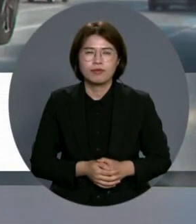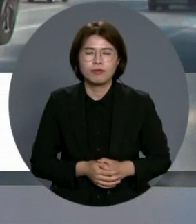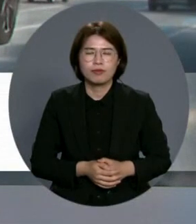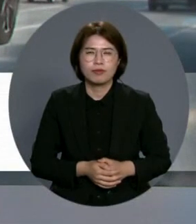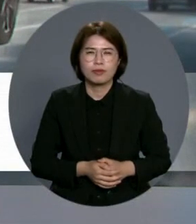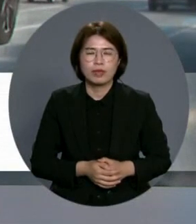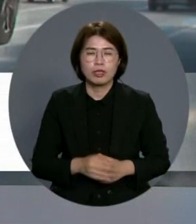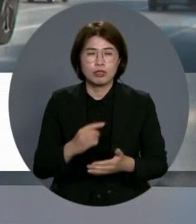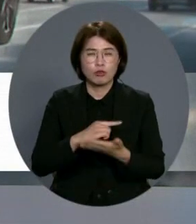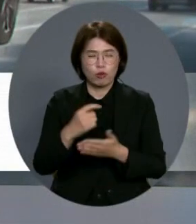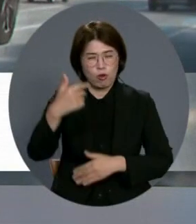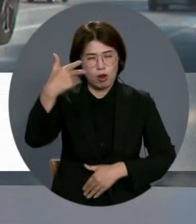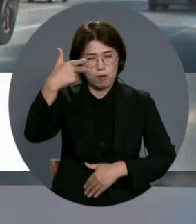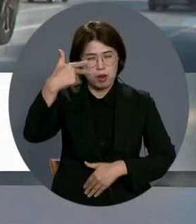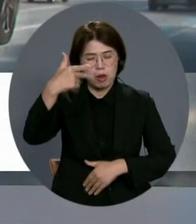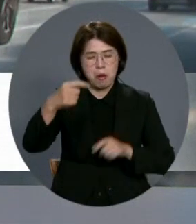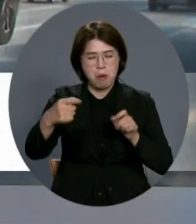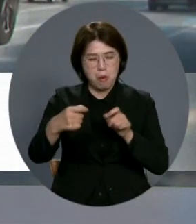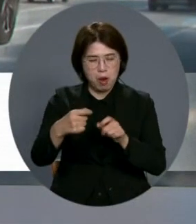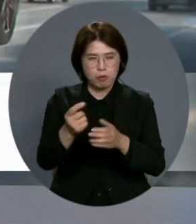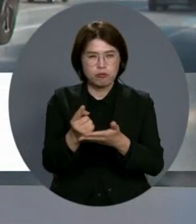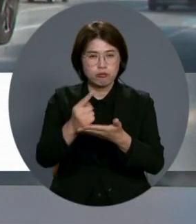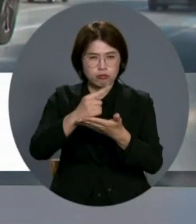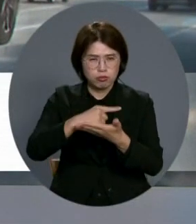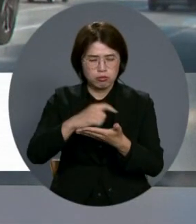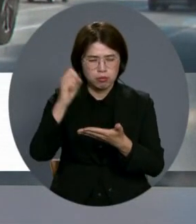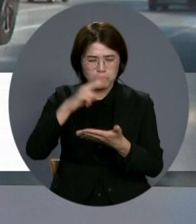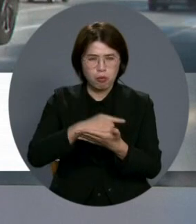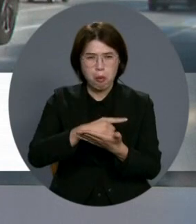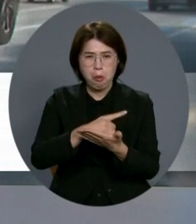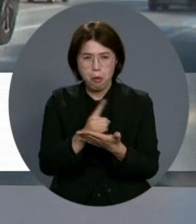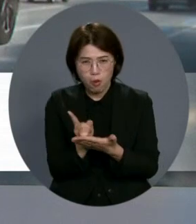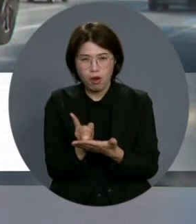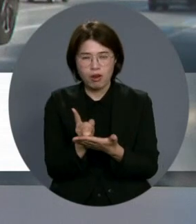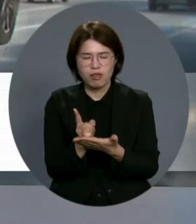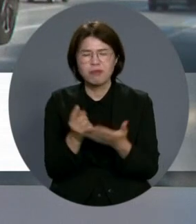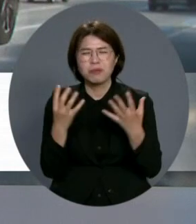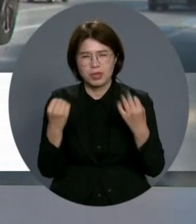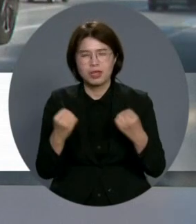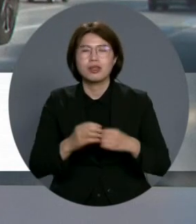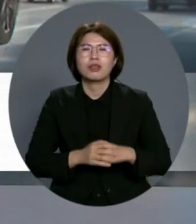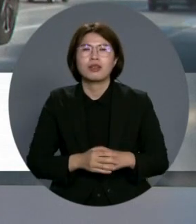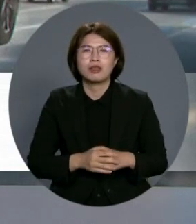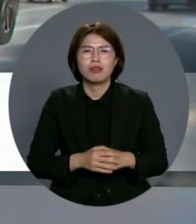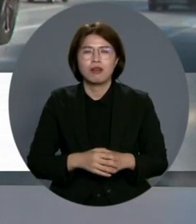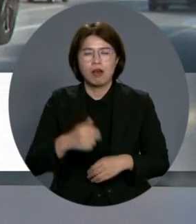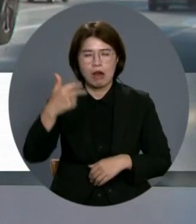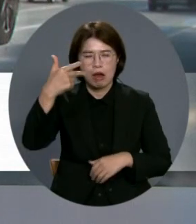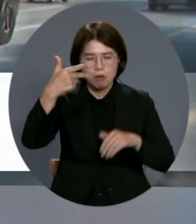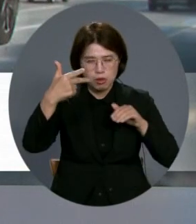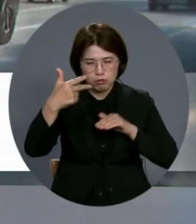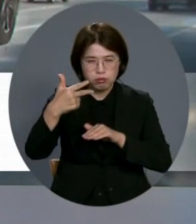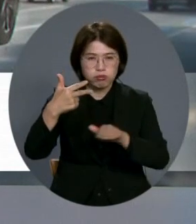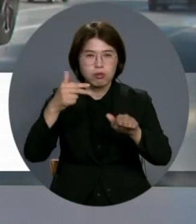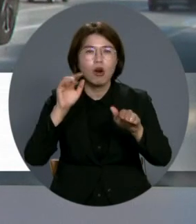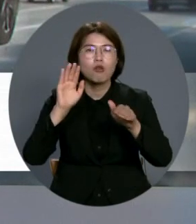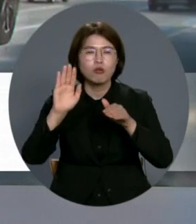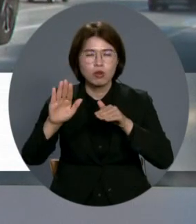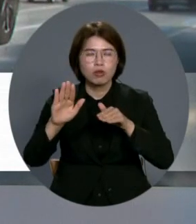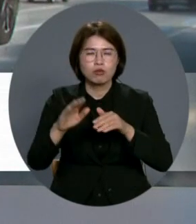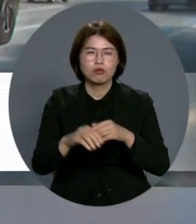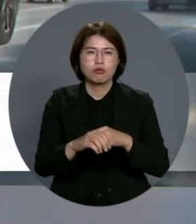단속 카메라 앞에서 속도를 줄였다가 다시 과속하는 차량 적지 않죠. 이제는 카메라를 지나서도 규정